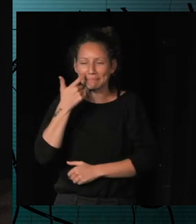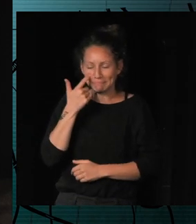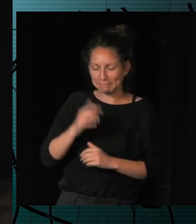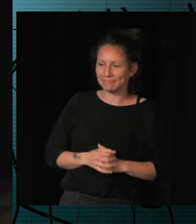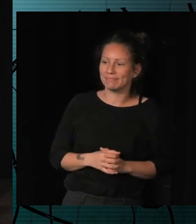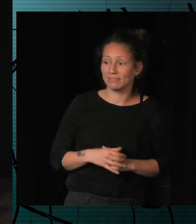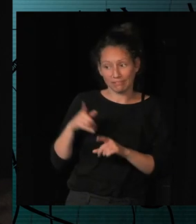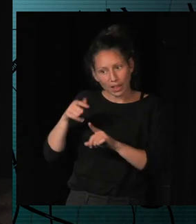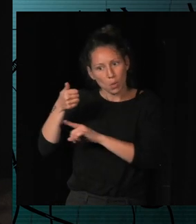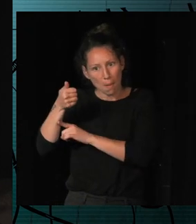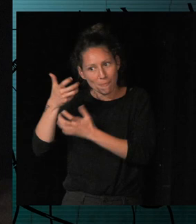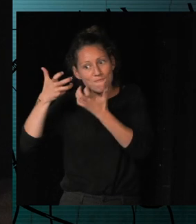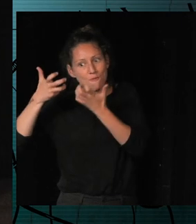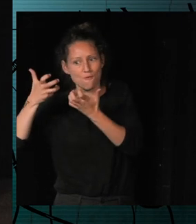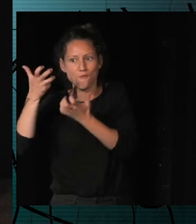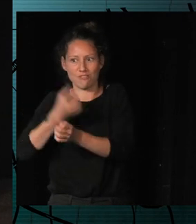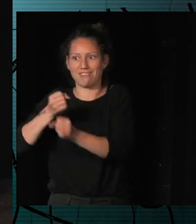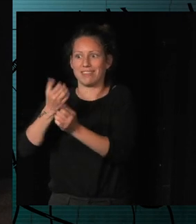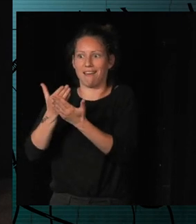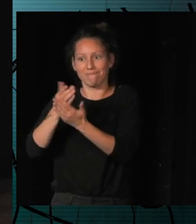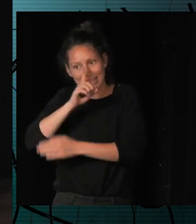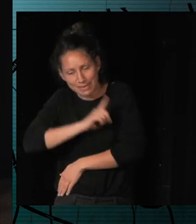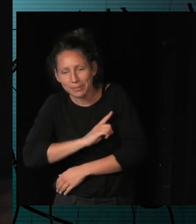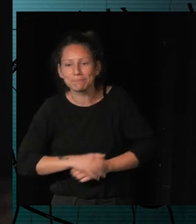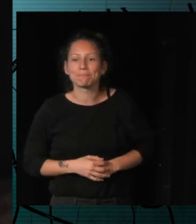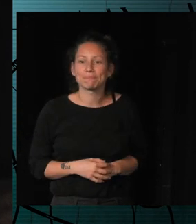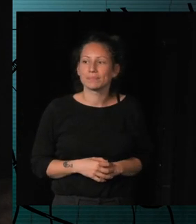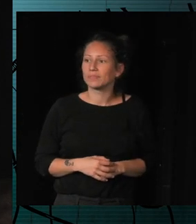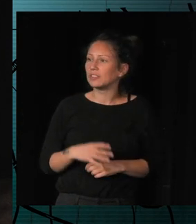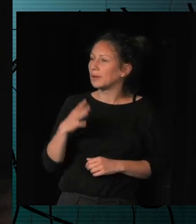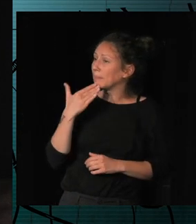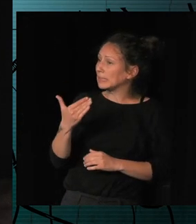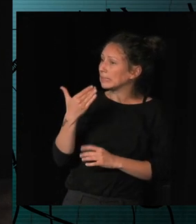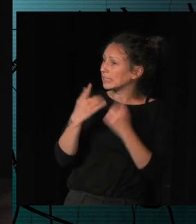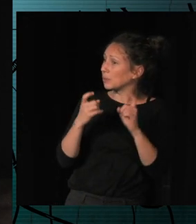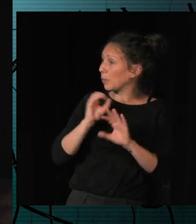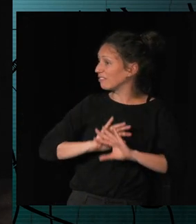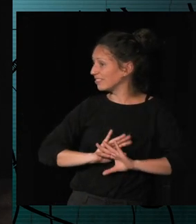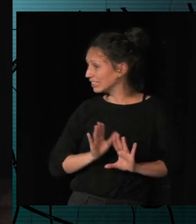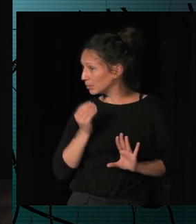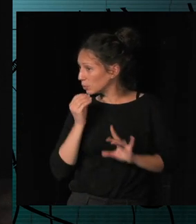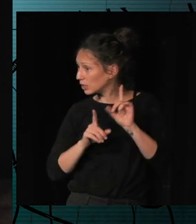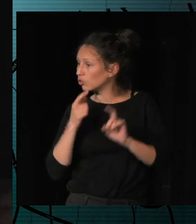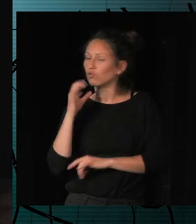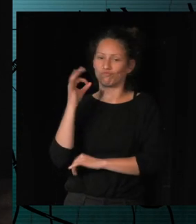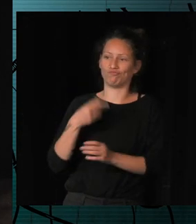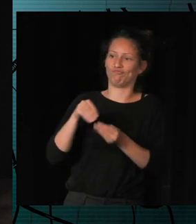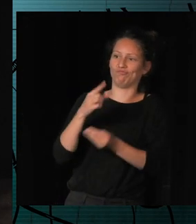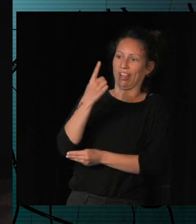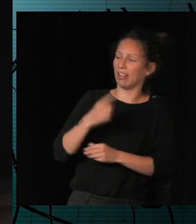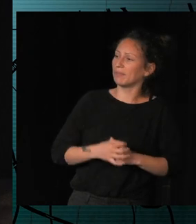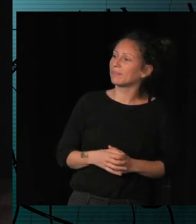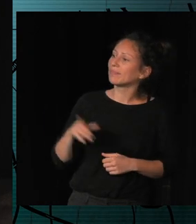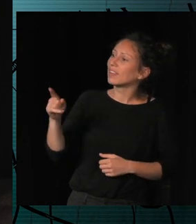conscientisé ouais merci pour cette question très intéressante on a le temps pour une autre ou pas bonjour